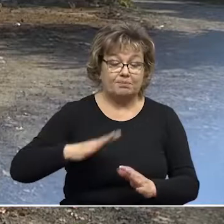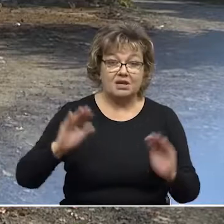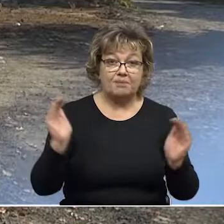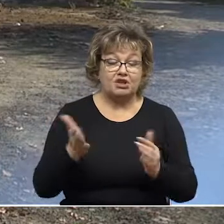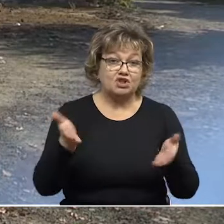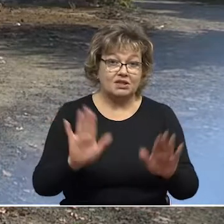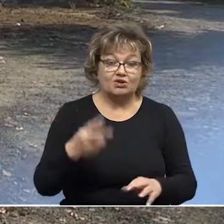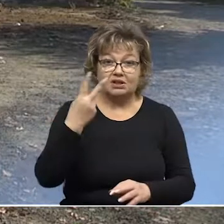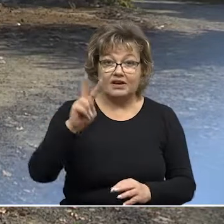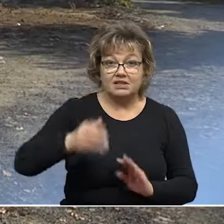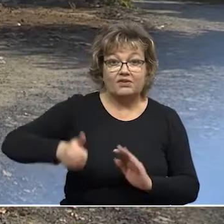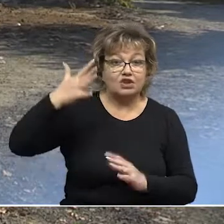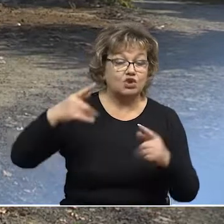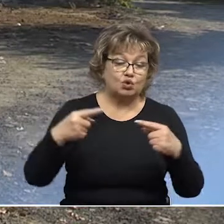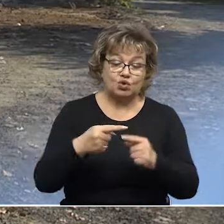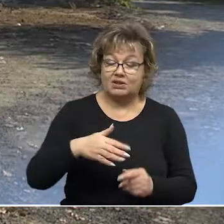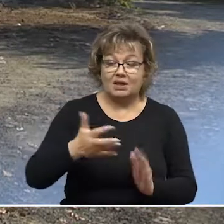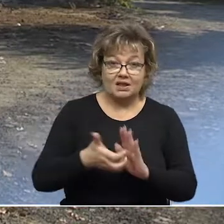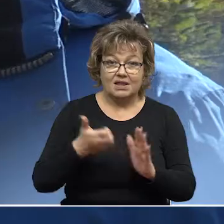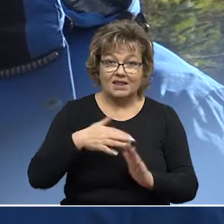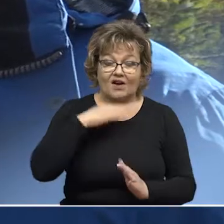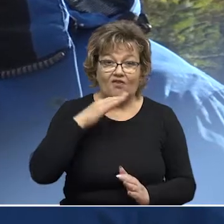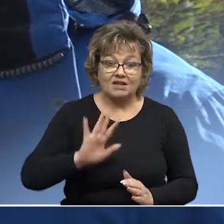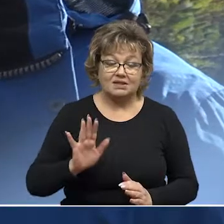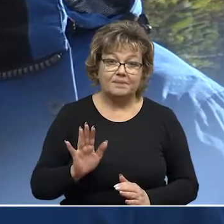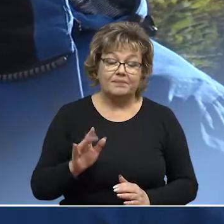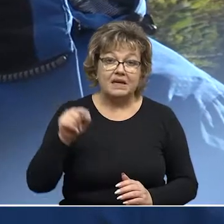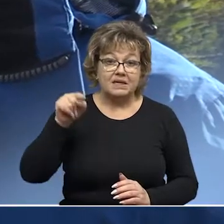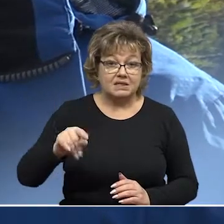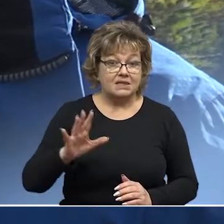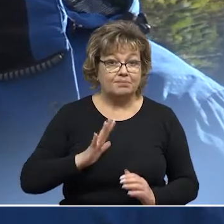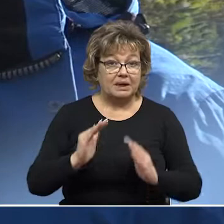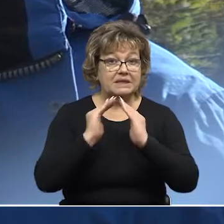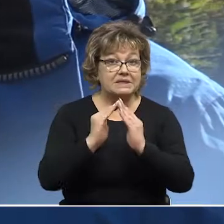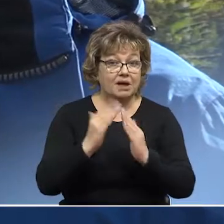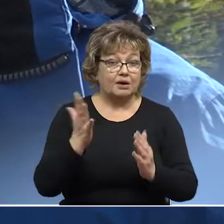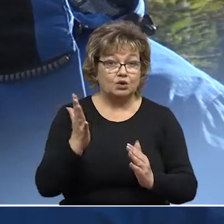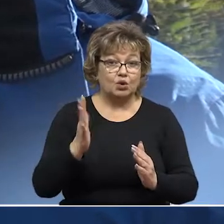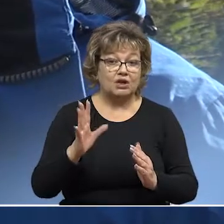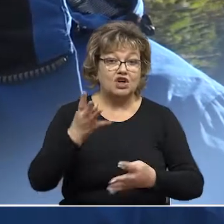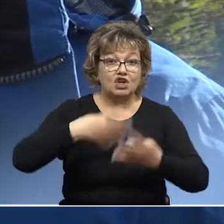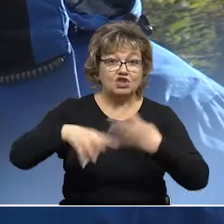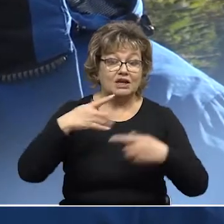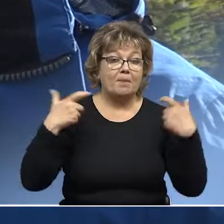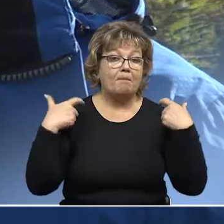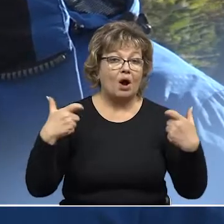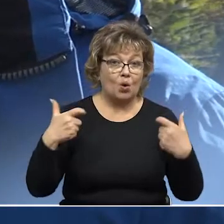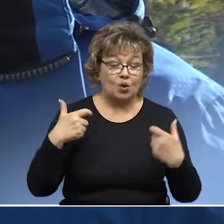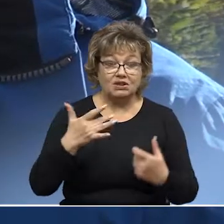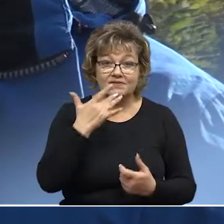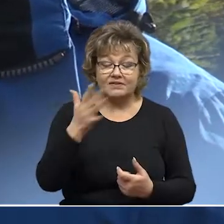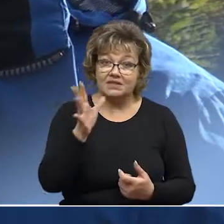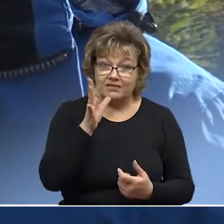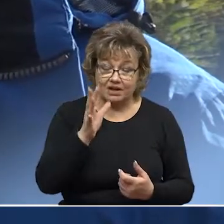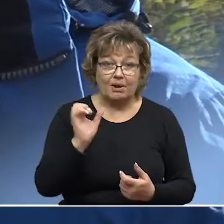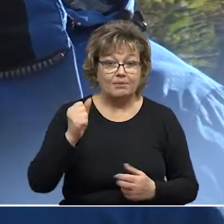терпения остается. На 22 этажа его точно не хватит. Здесь раньше были цеха, которые шили при коммунистах погоны для